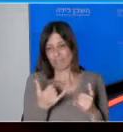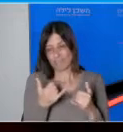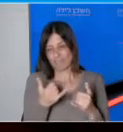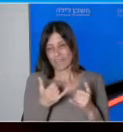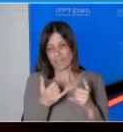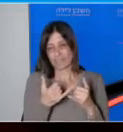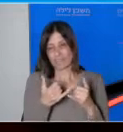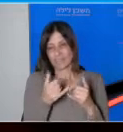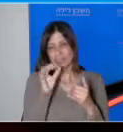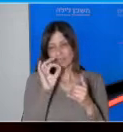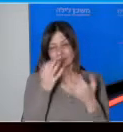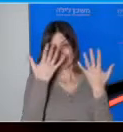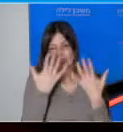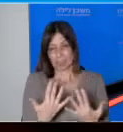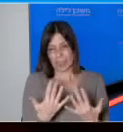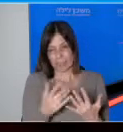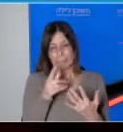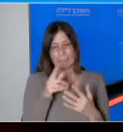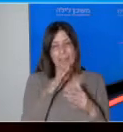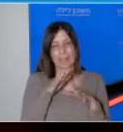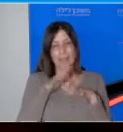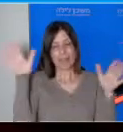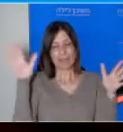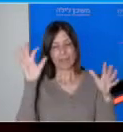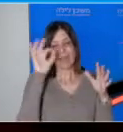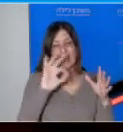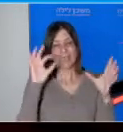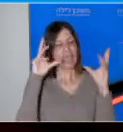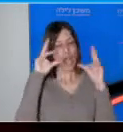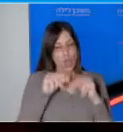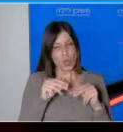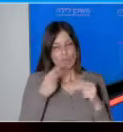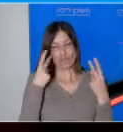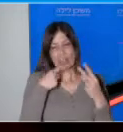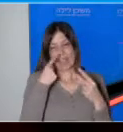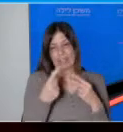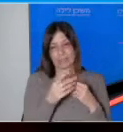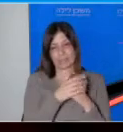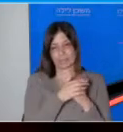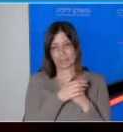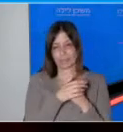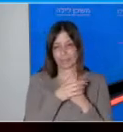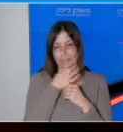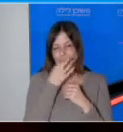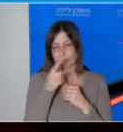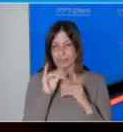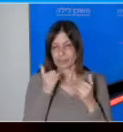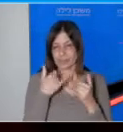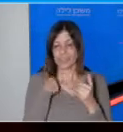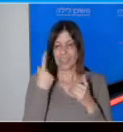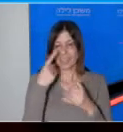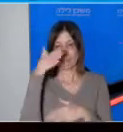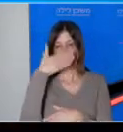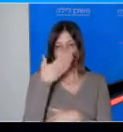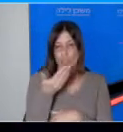אנחנו, מבחינת מספרים, הנדבג עדיין רדום, וחשוב לומר את זה, אבל כן, הנדבג... אגב, זה נכון, עיניו, שאנחנו אחת